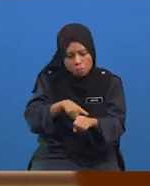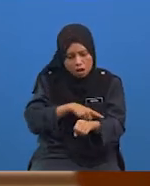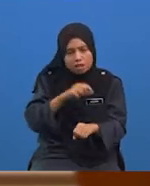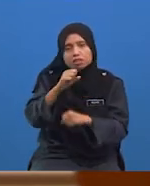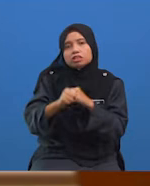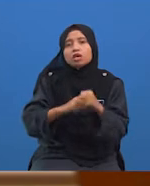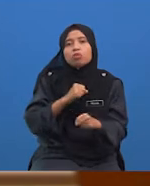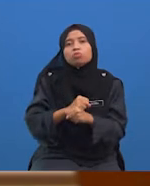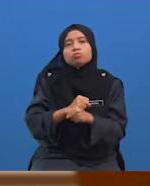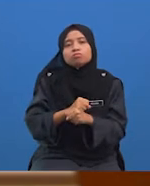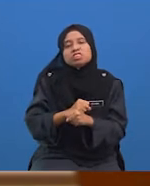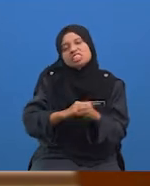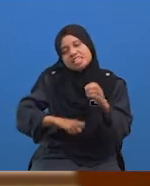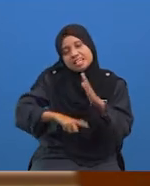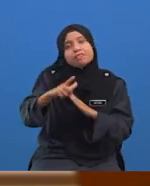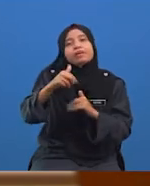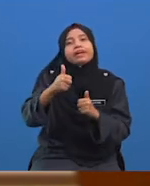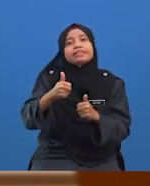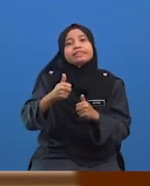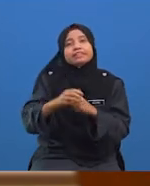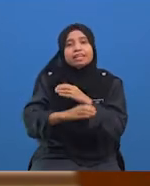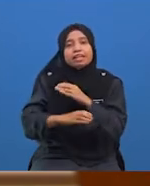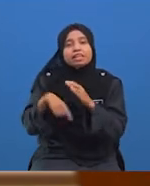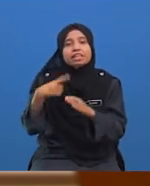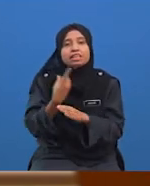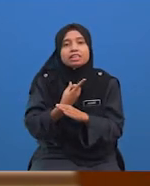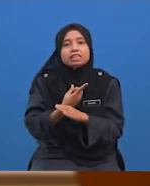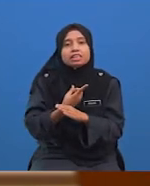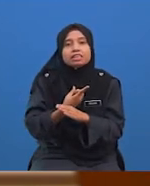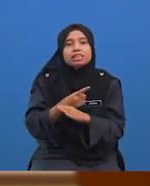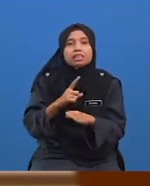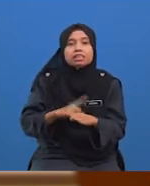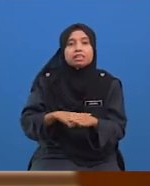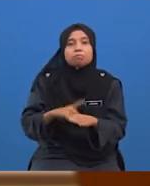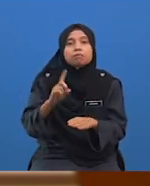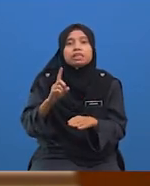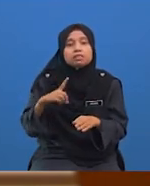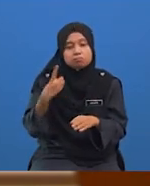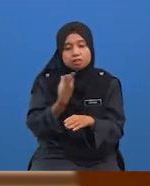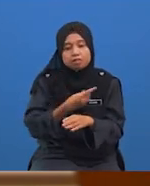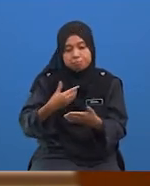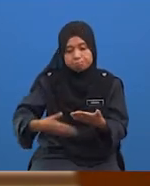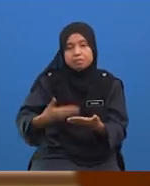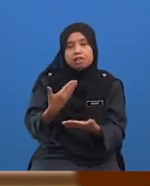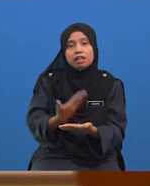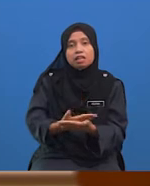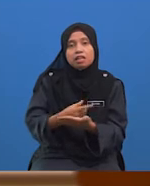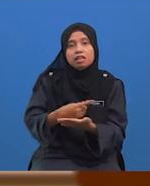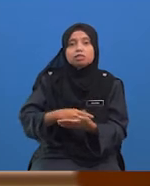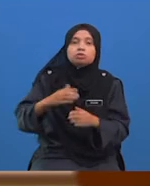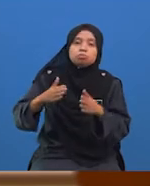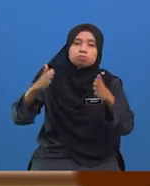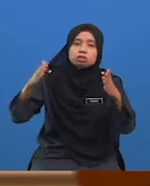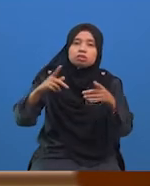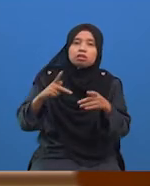Inilah kelebihan negara kita. Kehidupan yang kita lalui di mana kita dilahirkan,